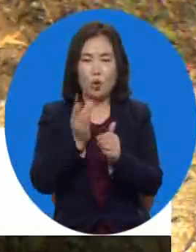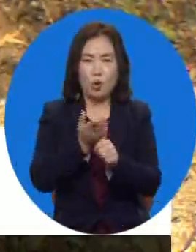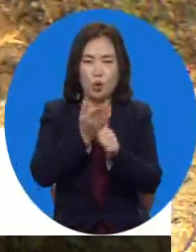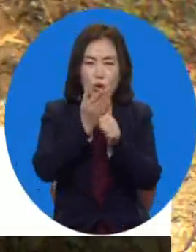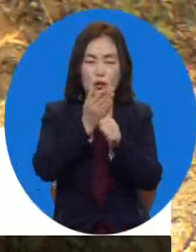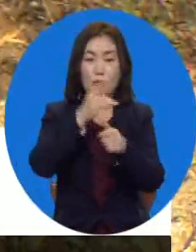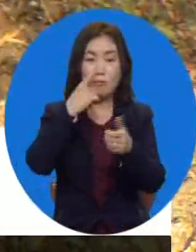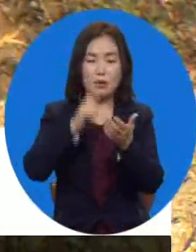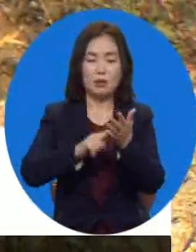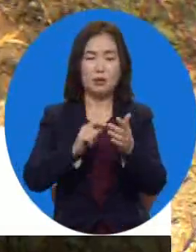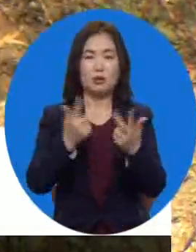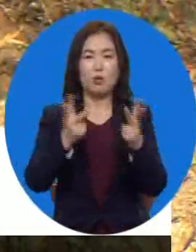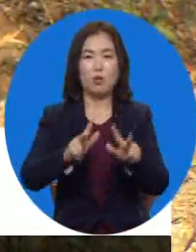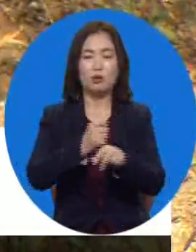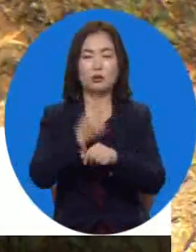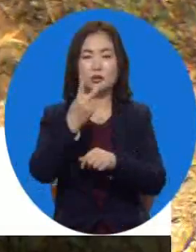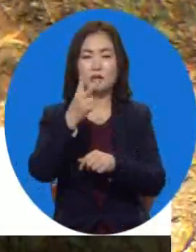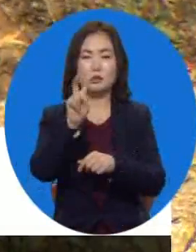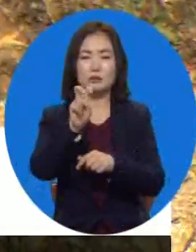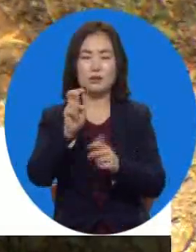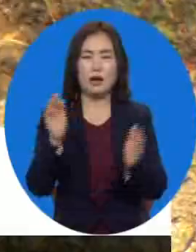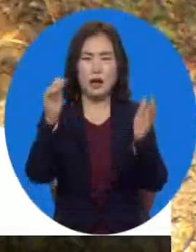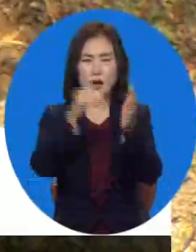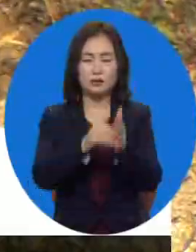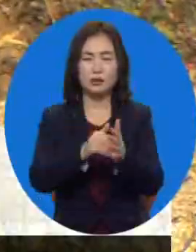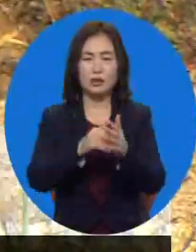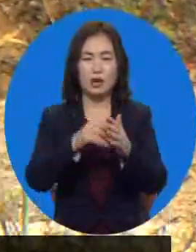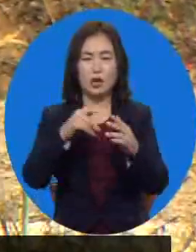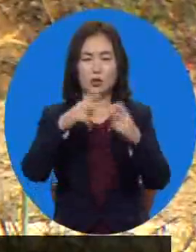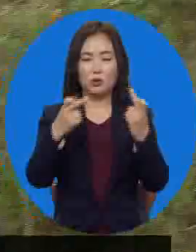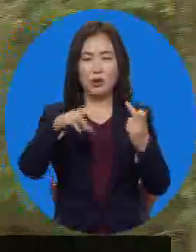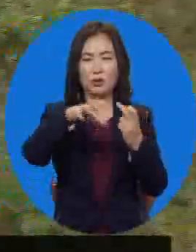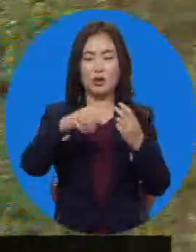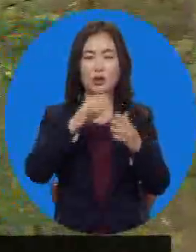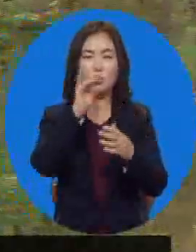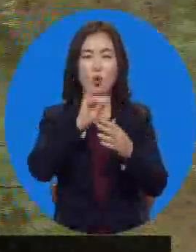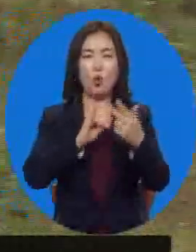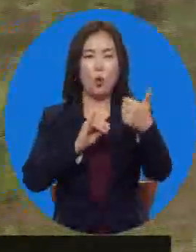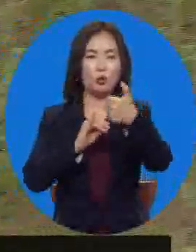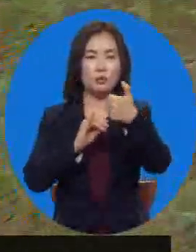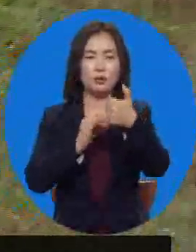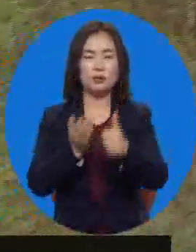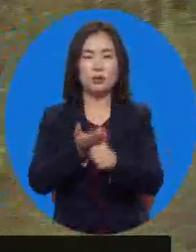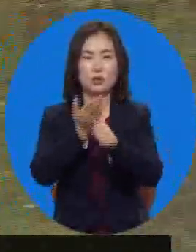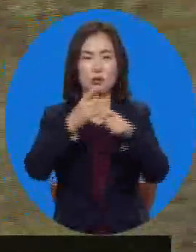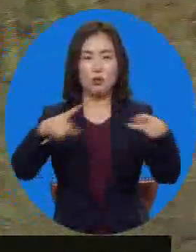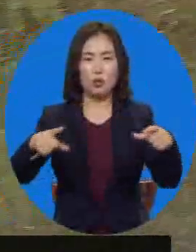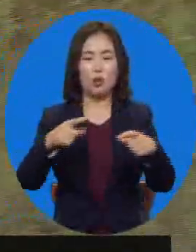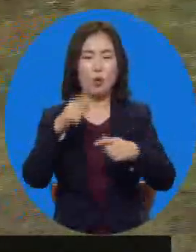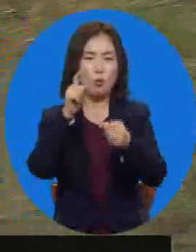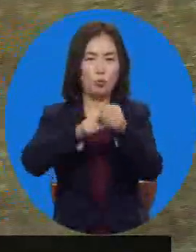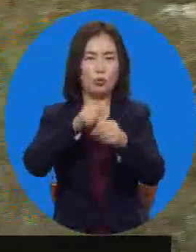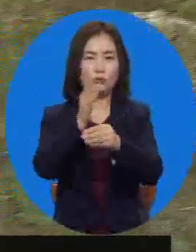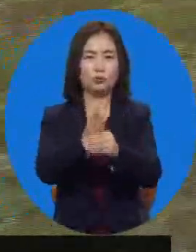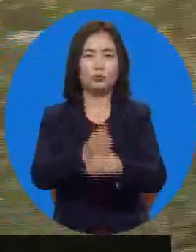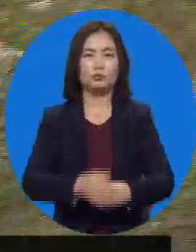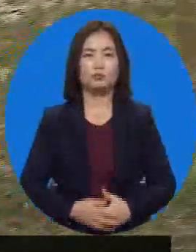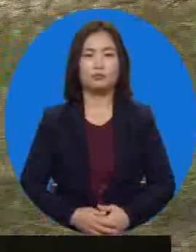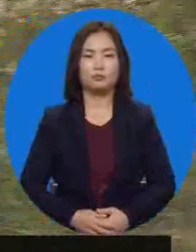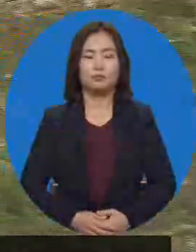시작한 국립공원 공단은 2020년까지 소백산 인근 의 여우 50마리 이상 이 서식하는 것을 목표로 삼고